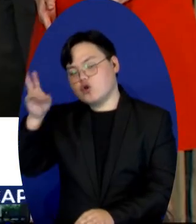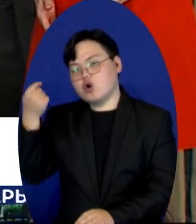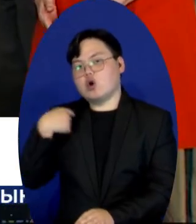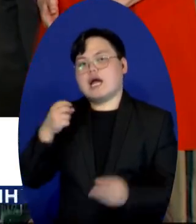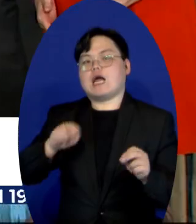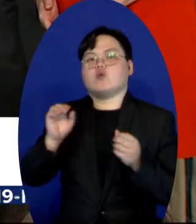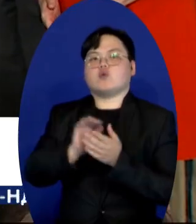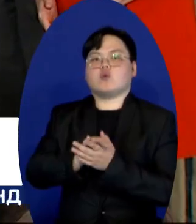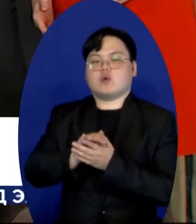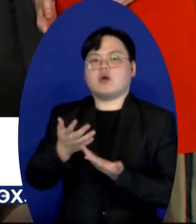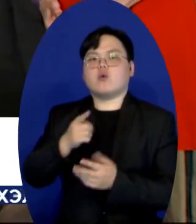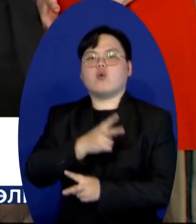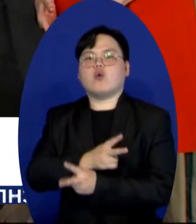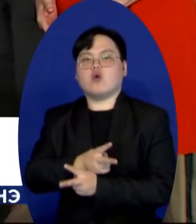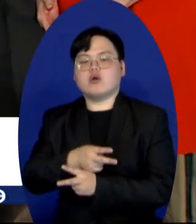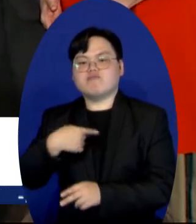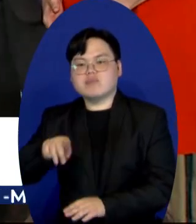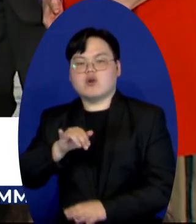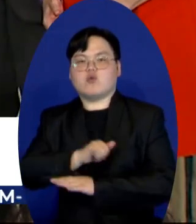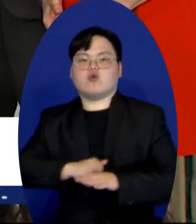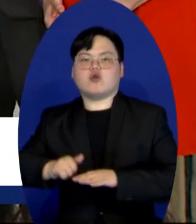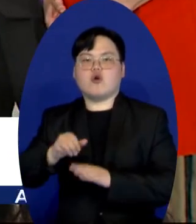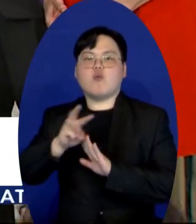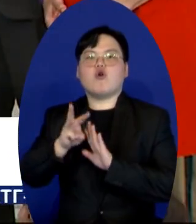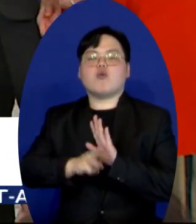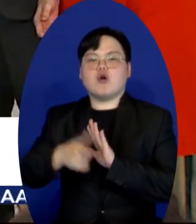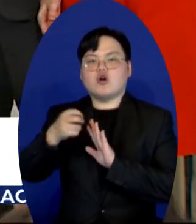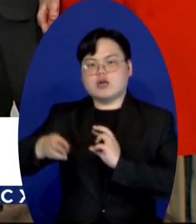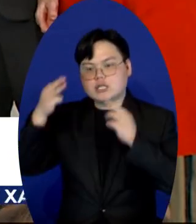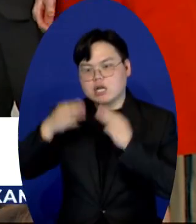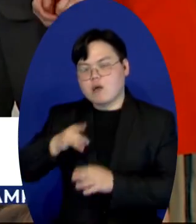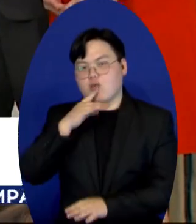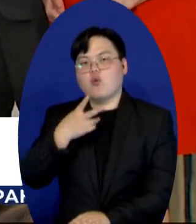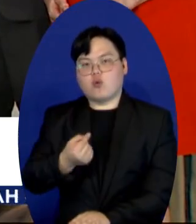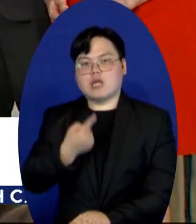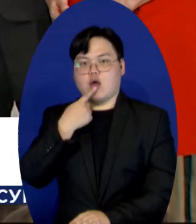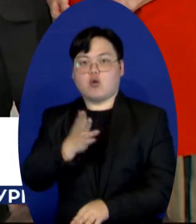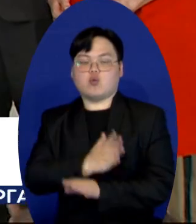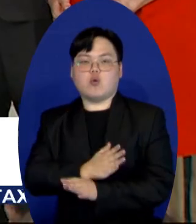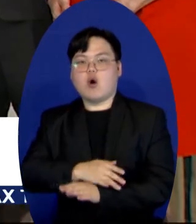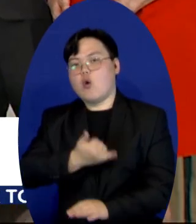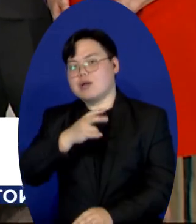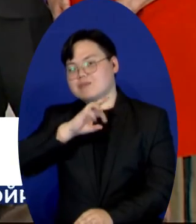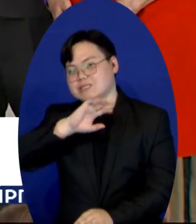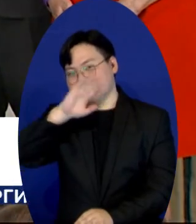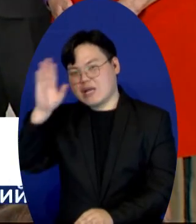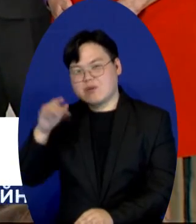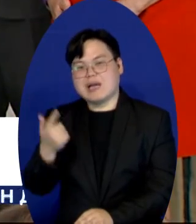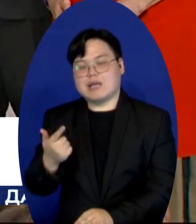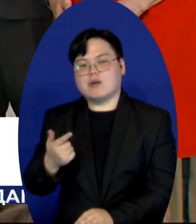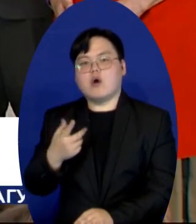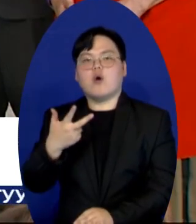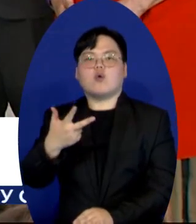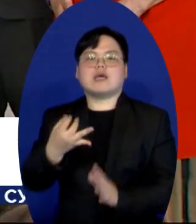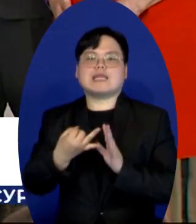үсэг зурх үедээ энэ хуулийг өөрийн дотоод улс төрийн мөрийн хөтөлбөрийн гол шийдвэрлэх хэсгээ гэж үнэлжээ. Уур амьсгалын өөрчлөлтөд тэмцэхэд